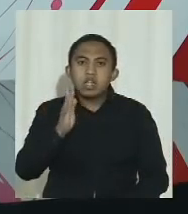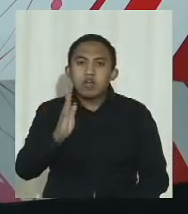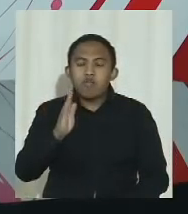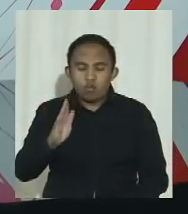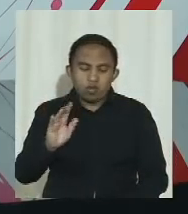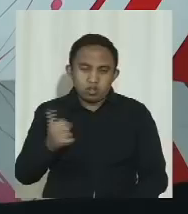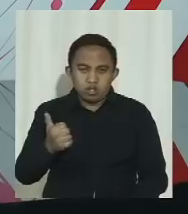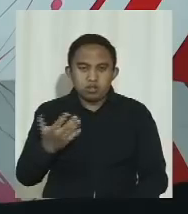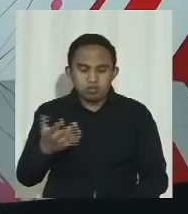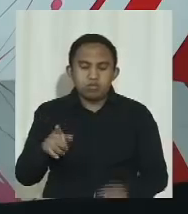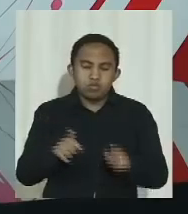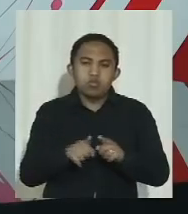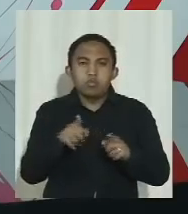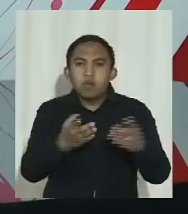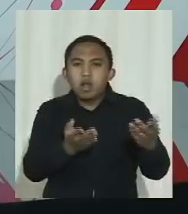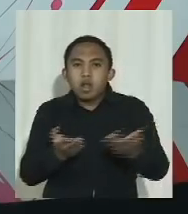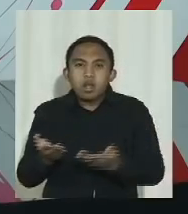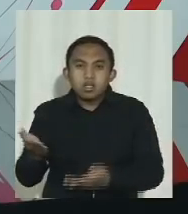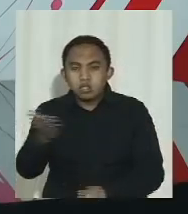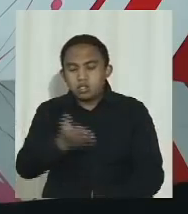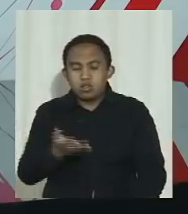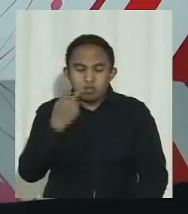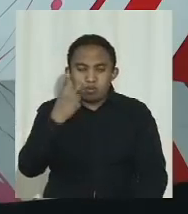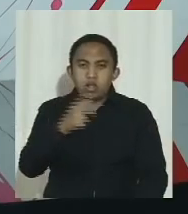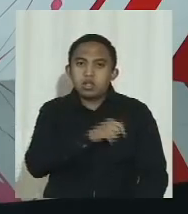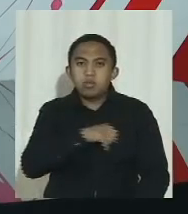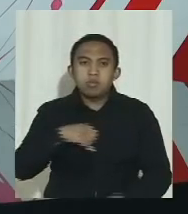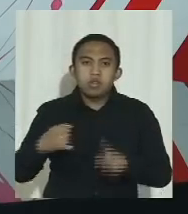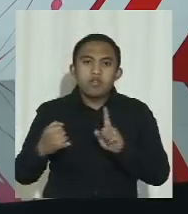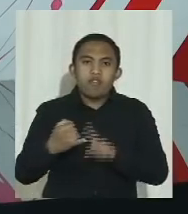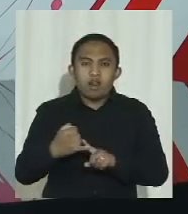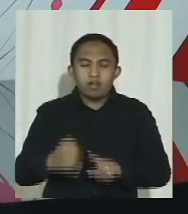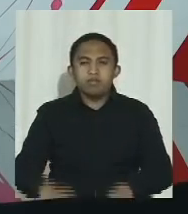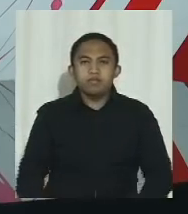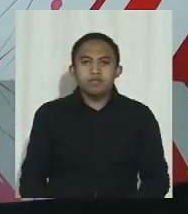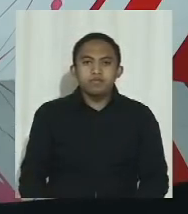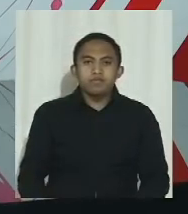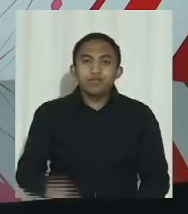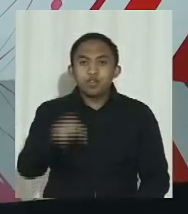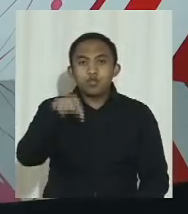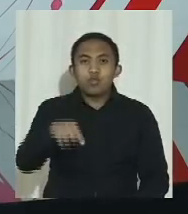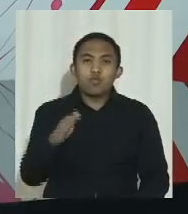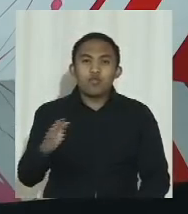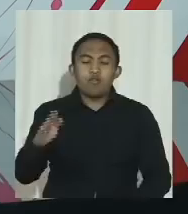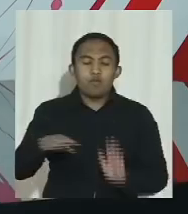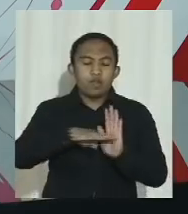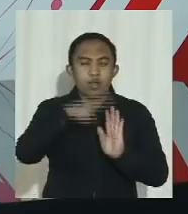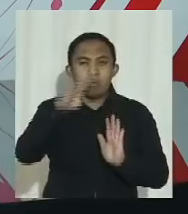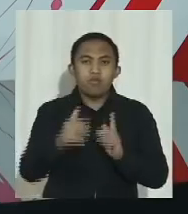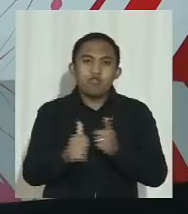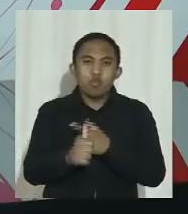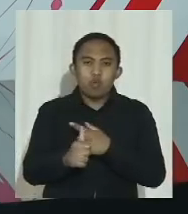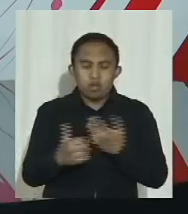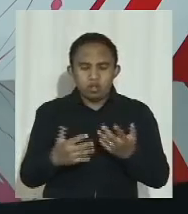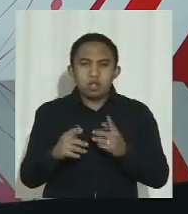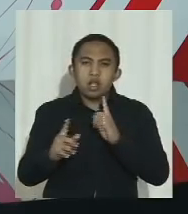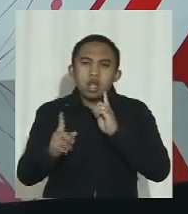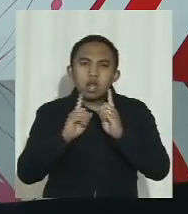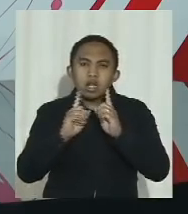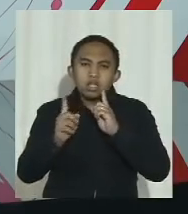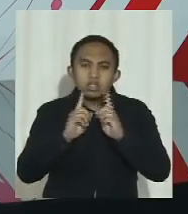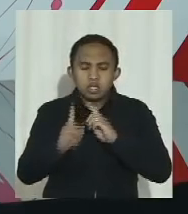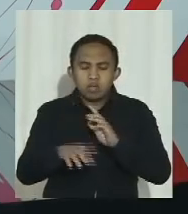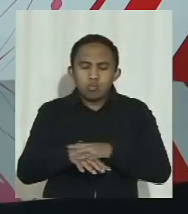matona ly ti mikaiky antsika jiaby anaraka izany hatramin'ny farany. Ny tapany voalohany ny fampahalalam-baovao hitodika bebe kokoa amin'ny fanatanterana